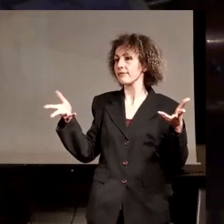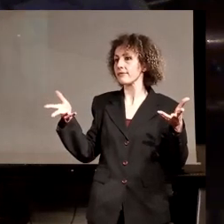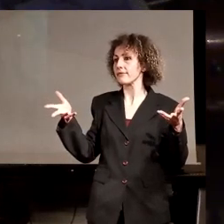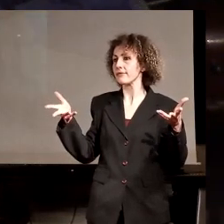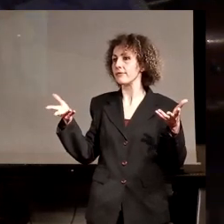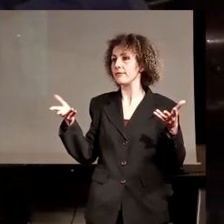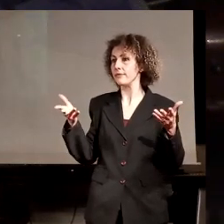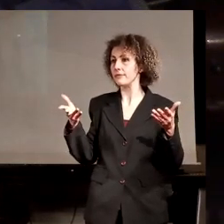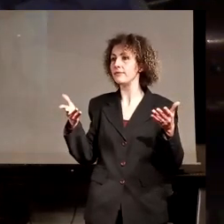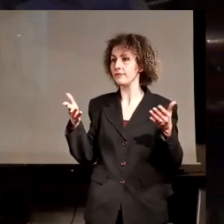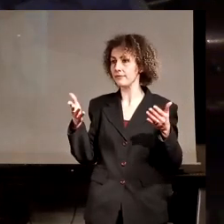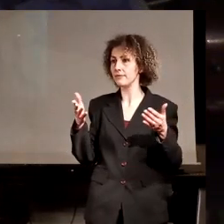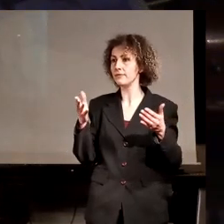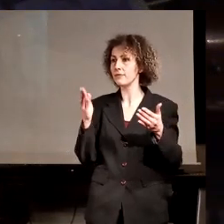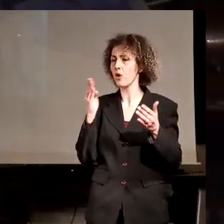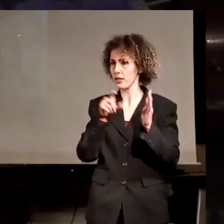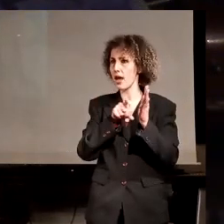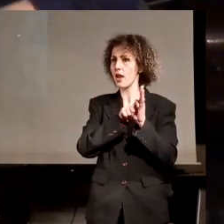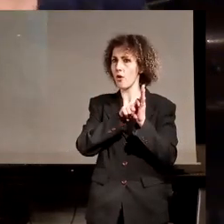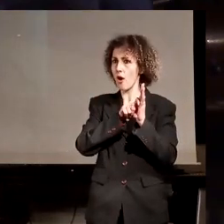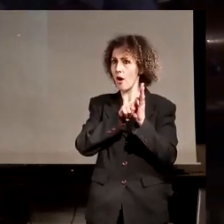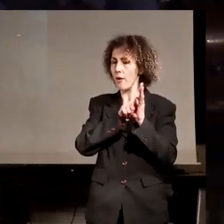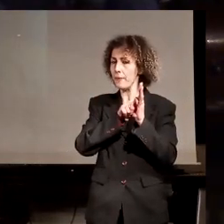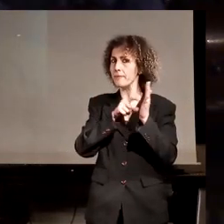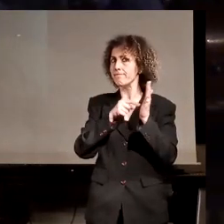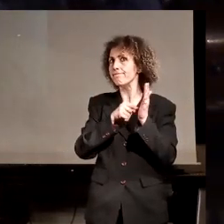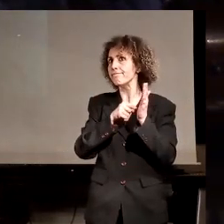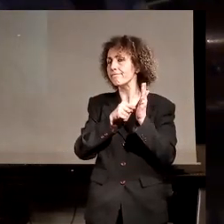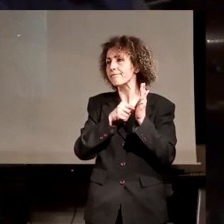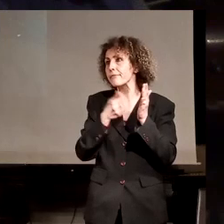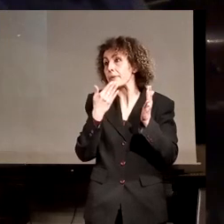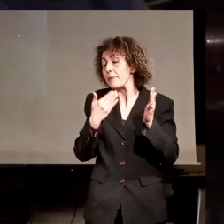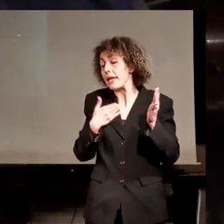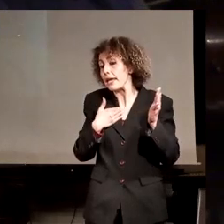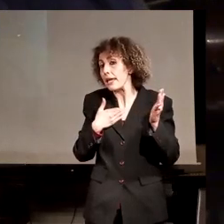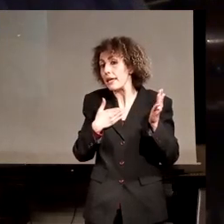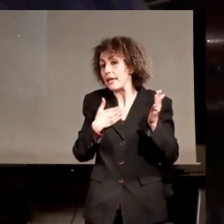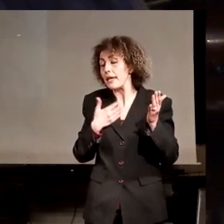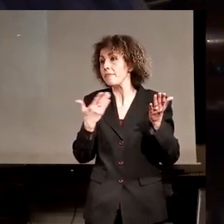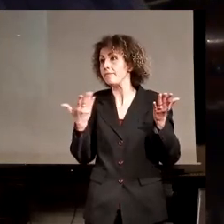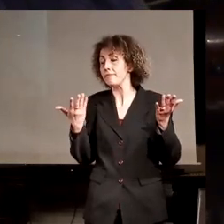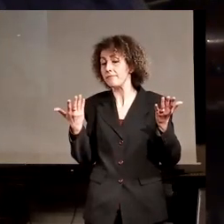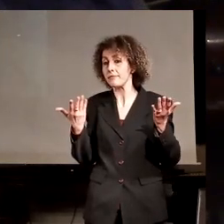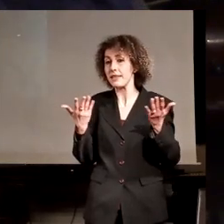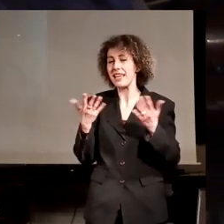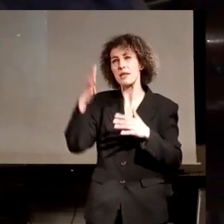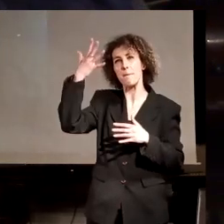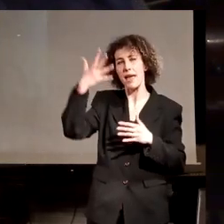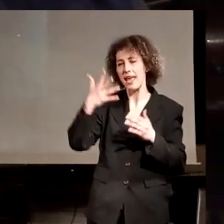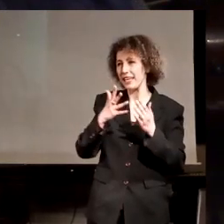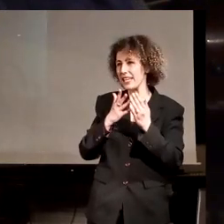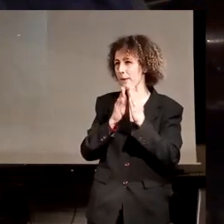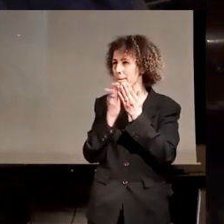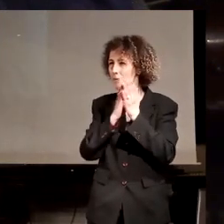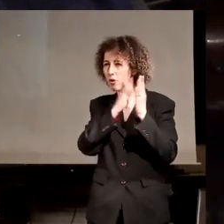fa fa riferimento secondo me ha un bric à brac di specchi biblioteche